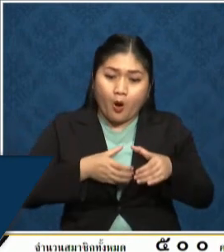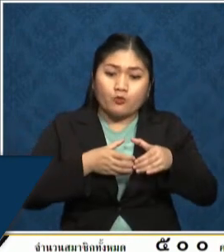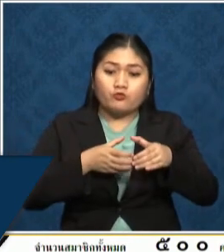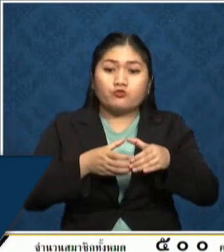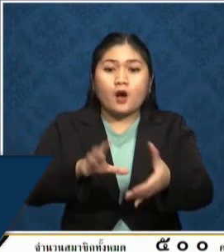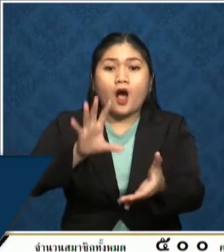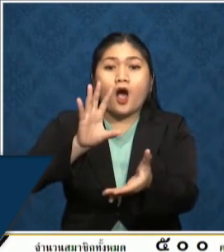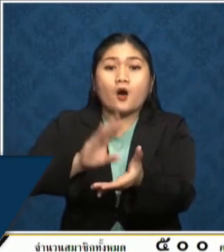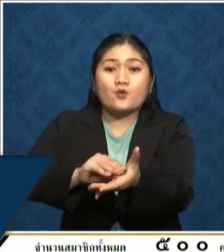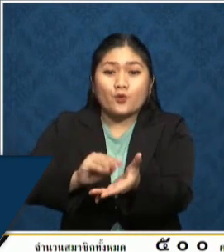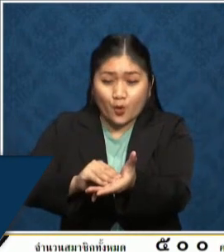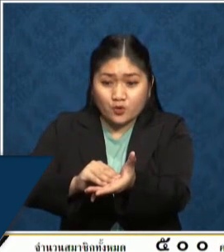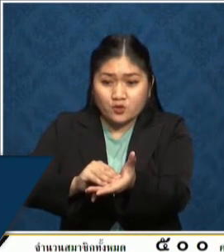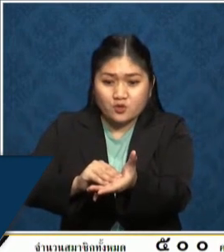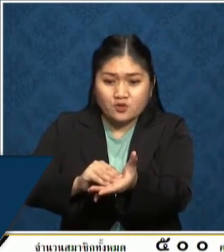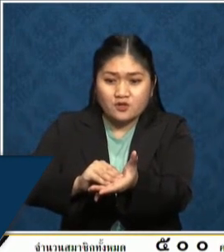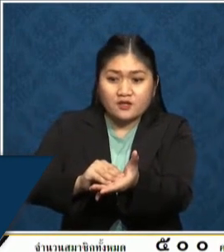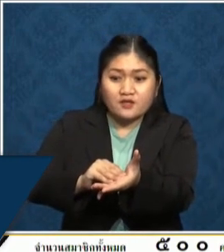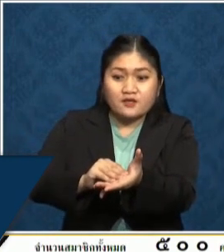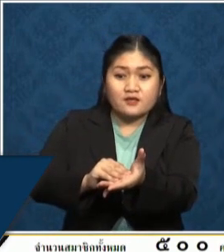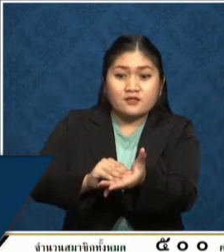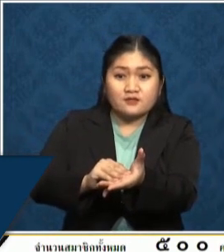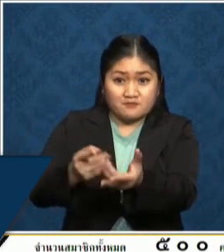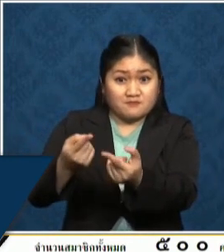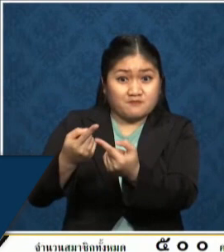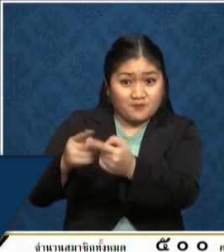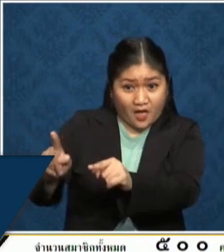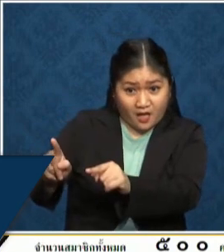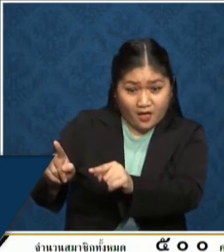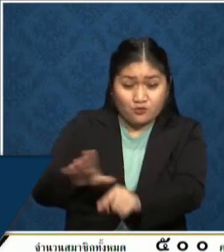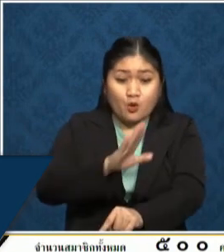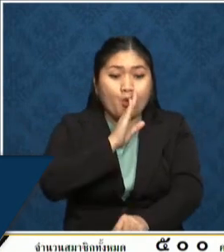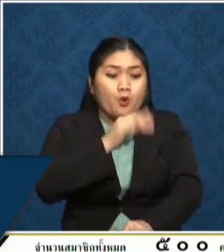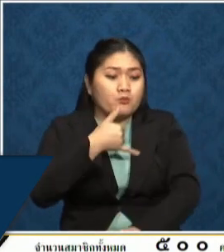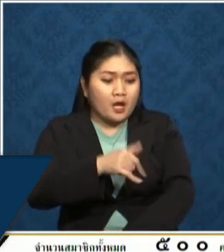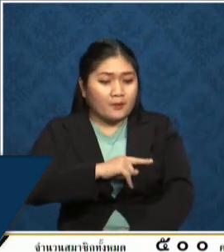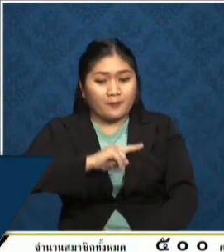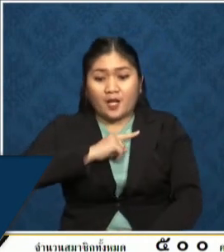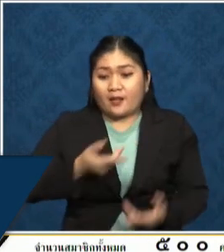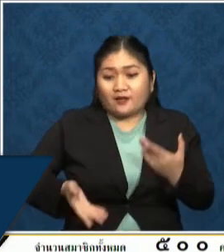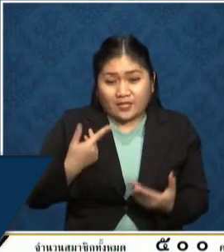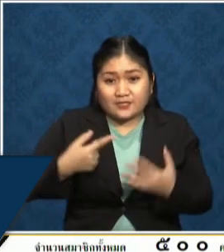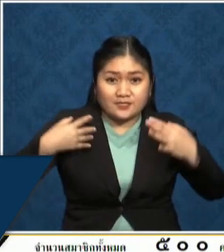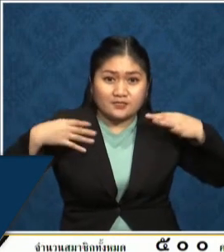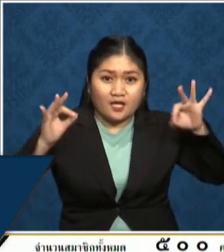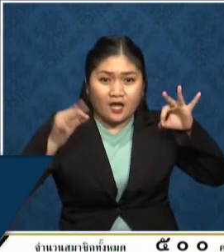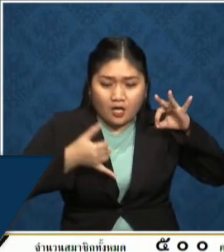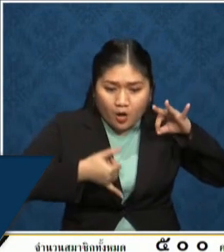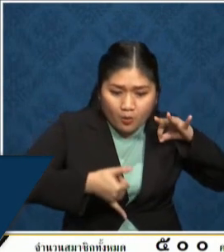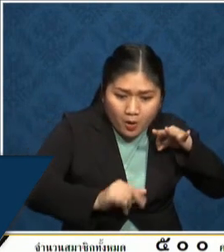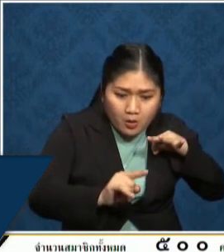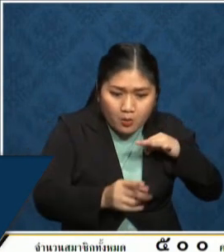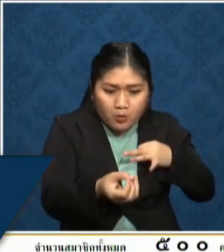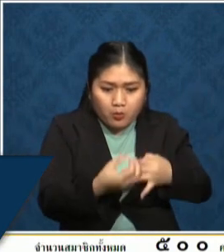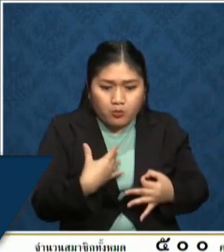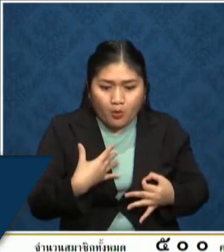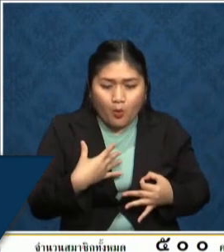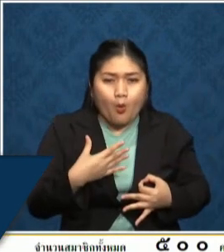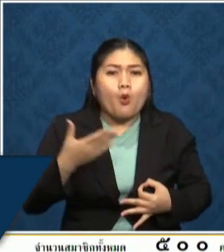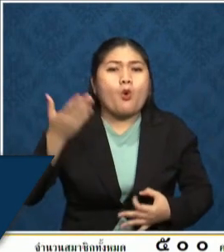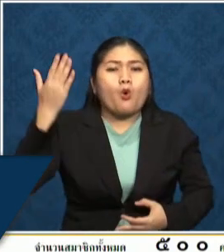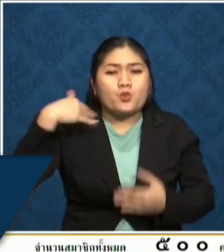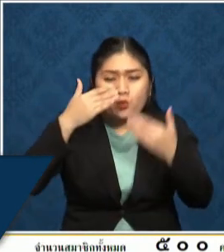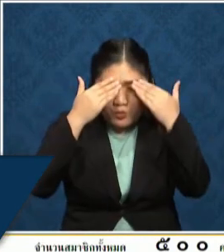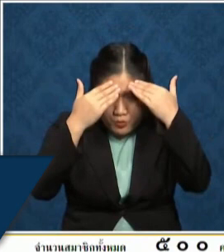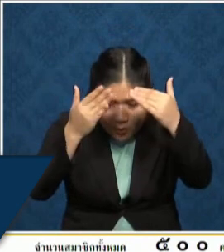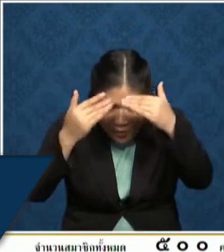้องเข้าใจัมีที่น้พศรีม เป็ผู้หิงอายุ 50